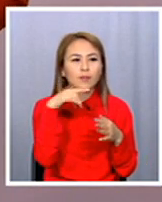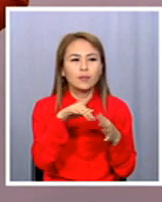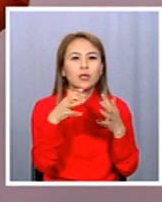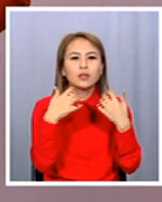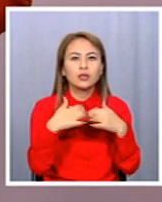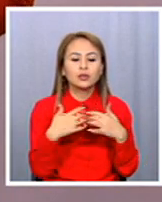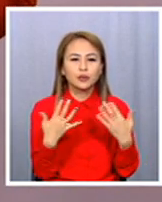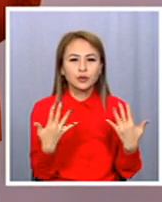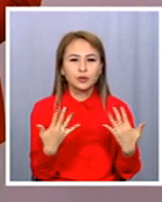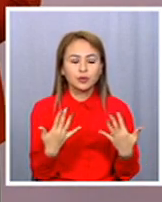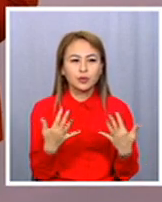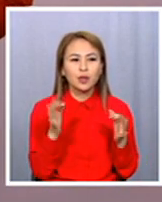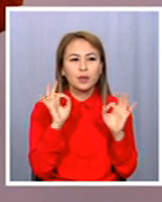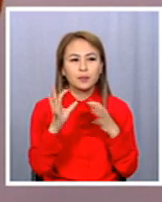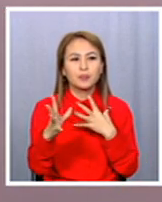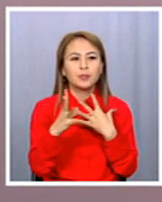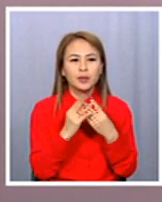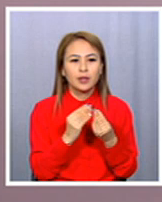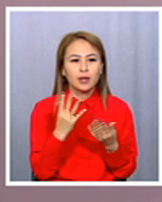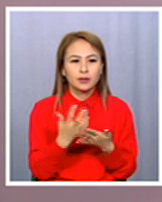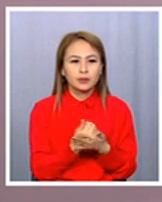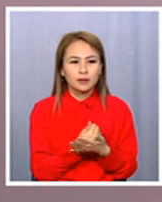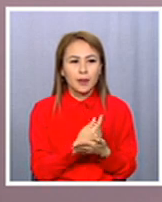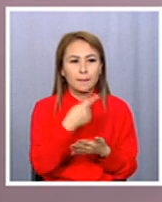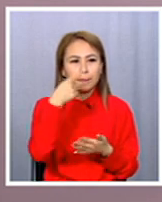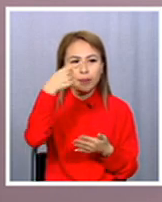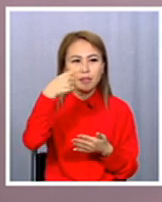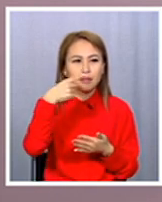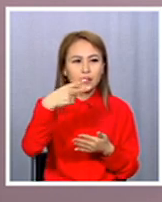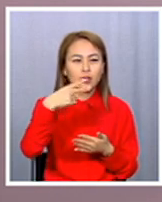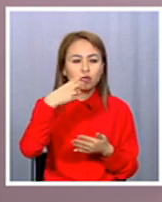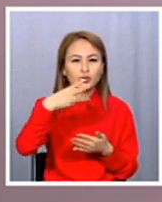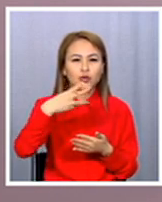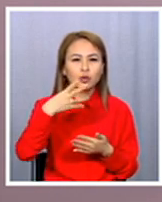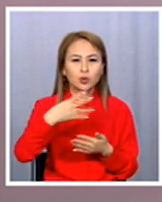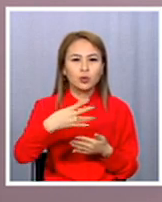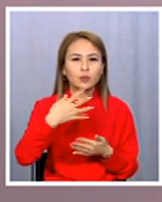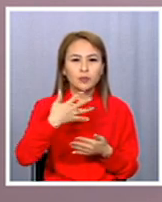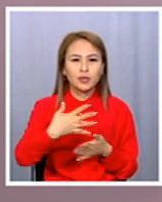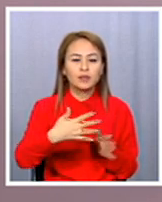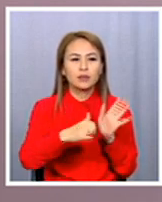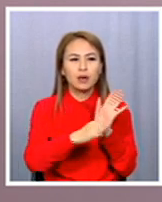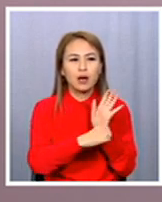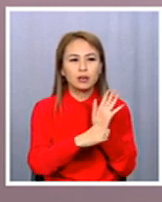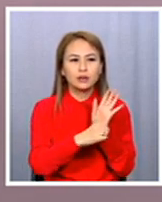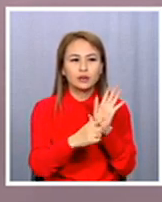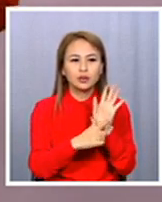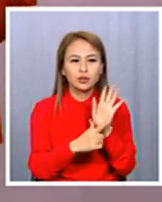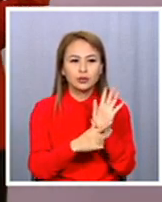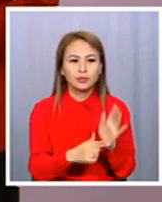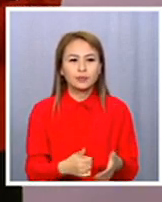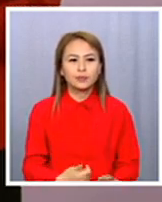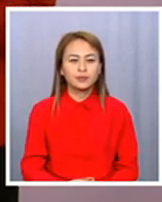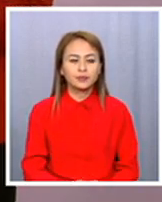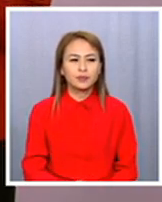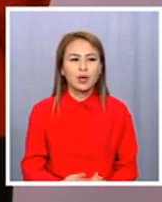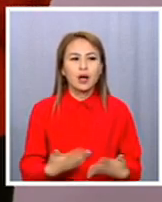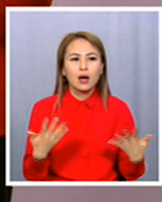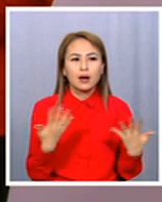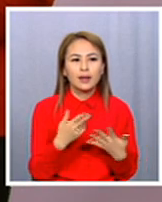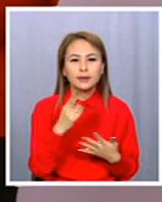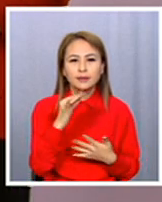екен? Бірге анықтайық. 1, 2, 3, 4, 5, 6, 7. Қай